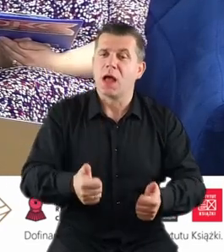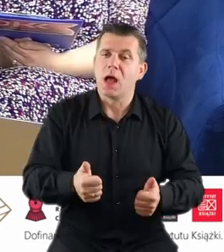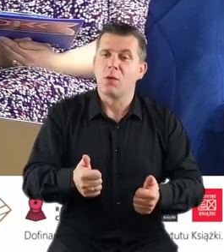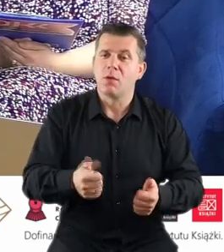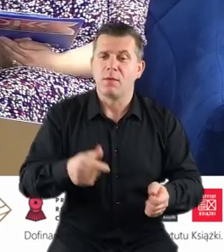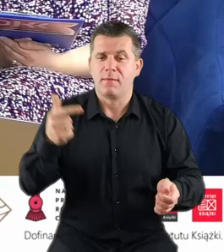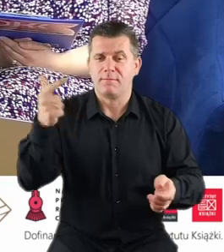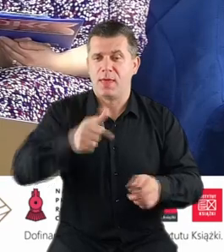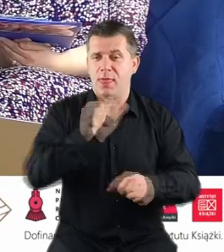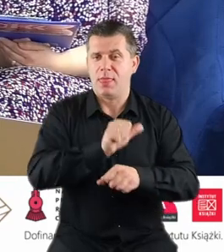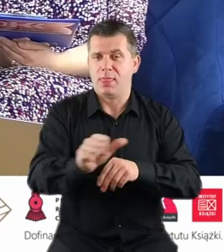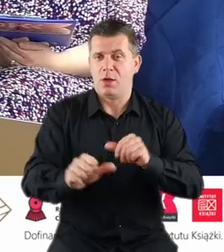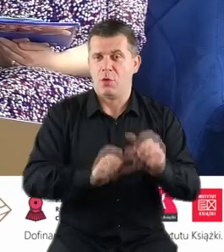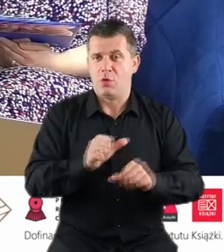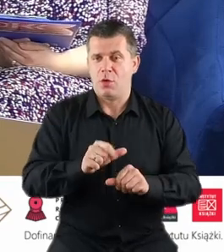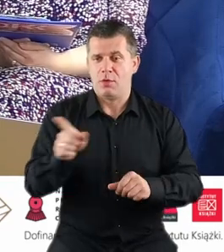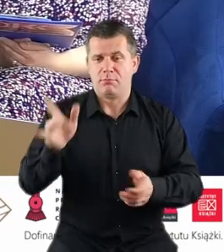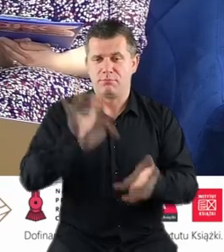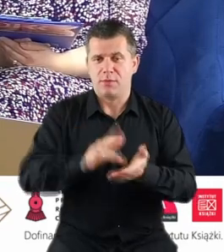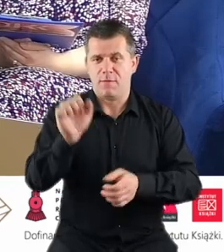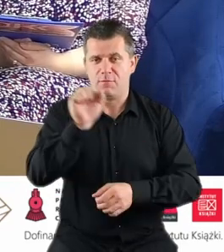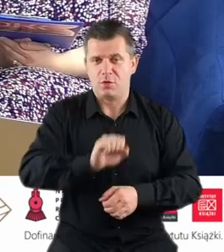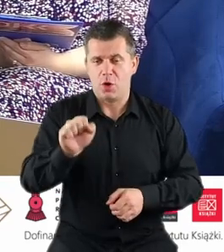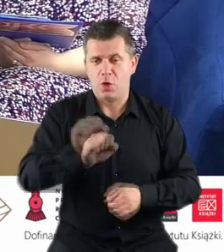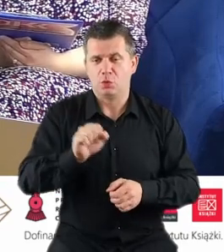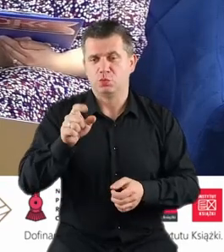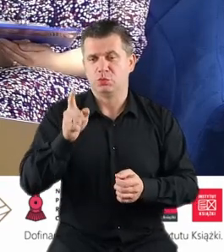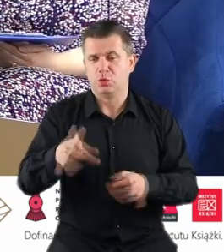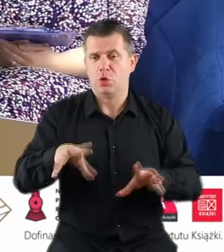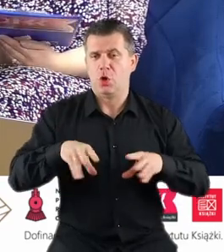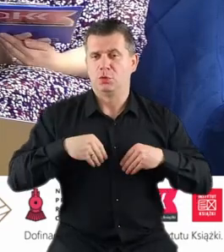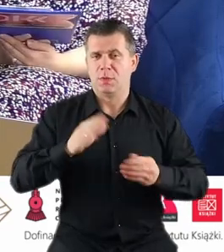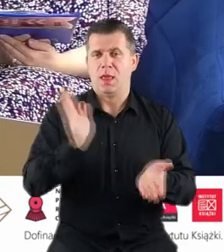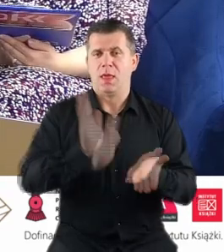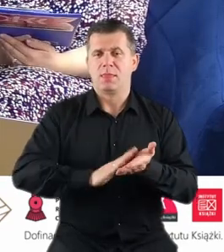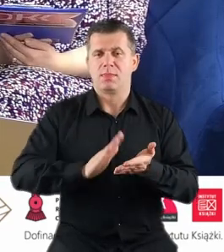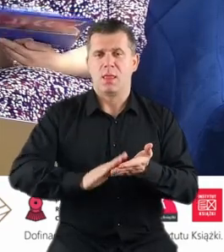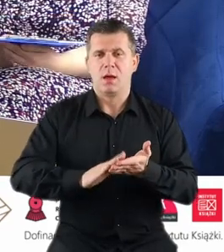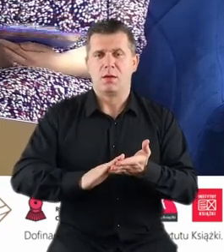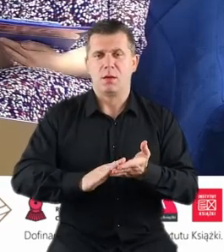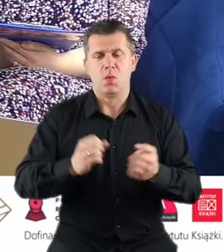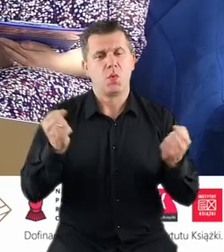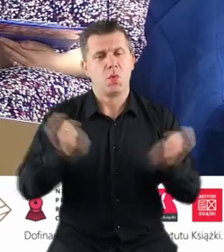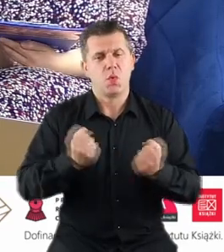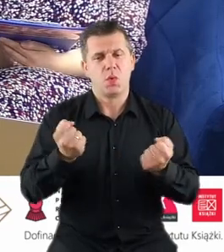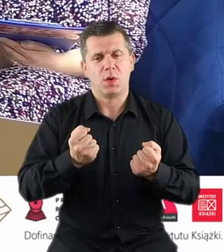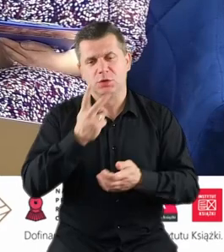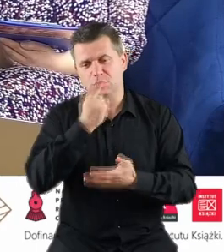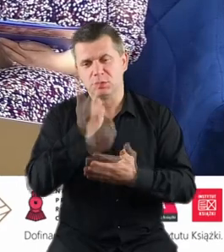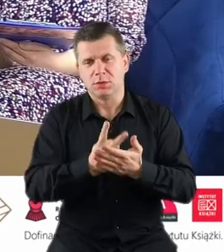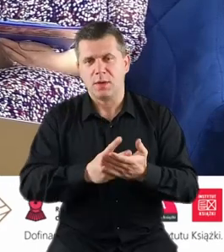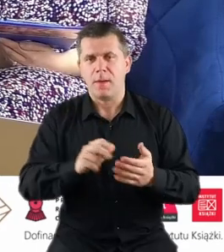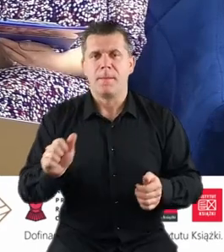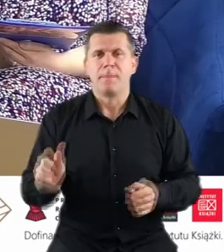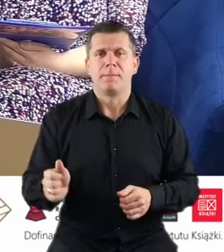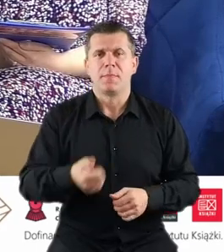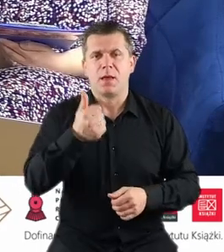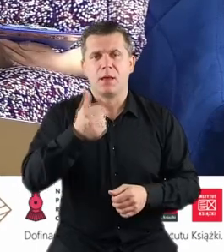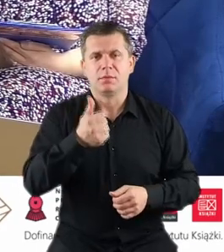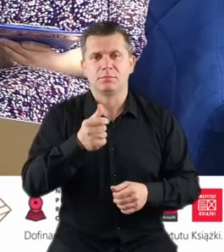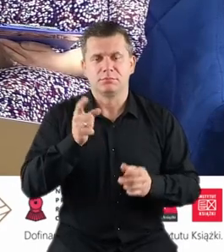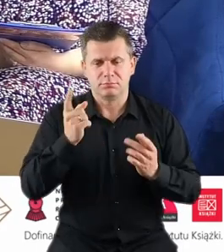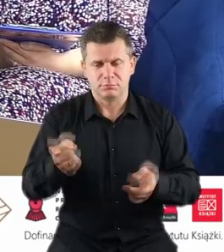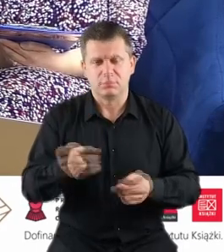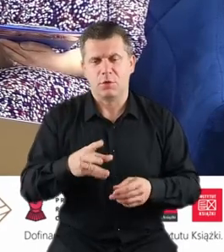że w 2011 roku jest pan we Wrocławiu, odbiera pan nagrodę wielkiego kalibru czytelników za pierwszą